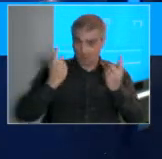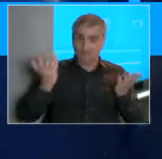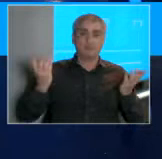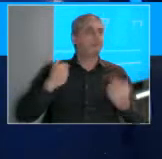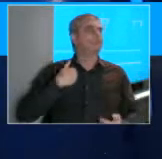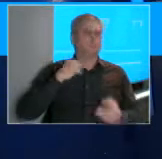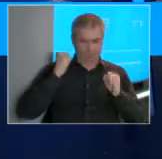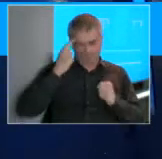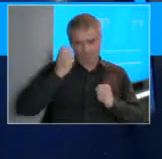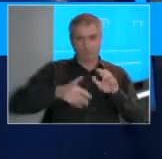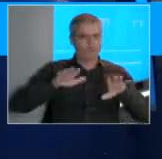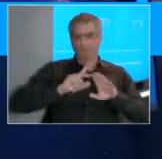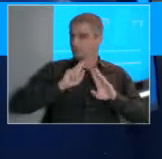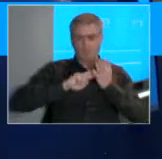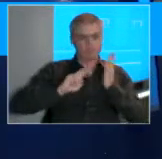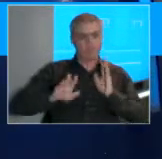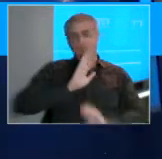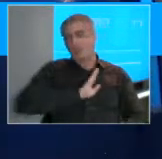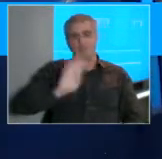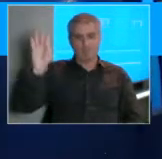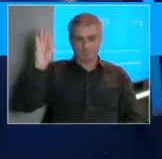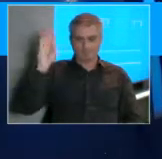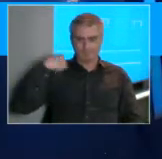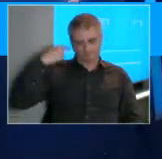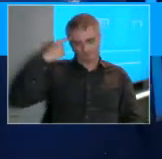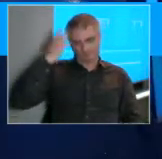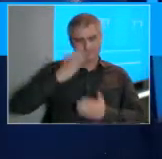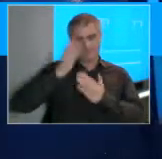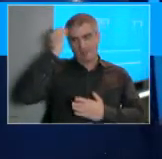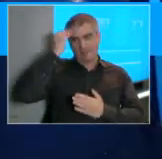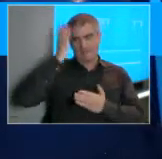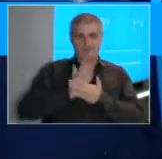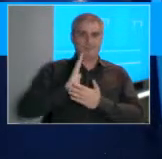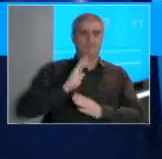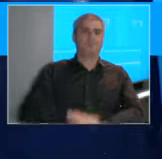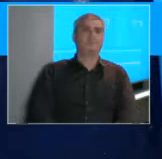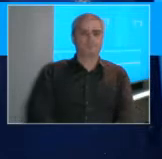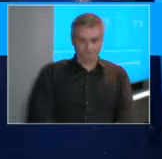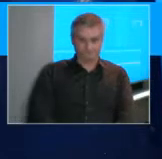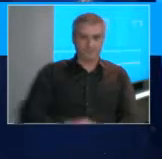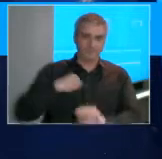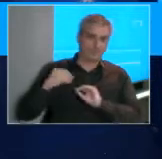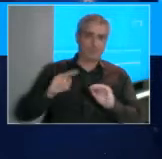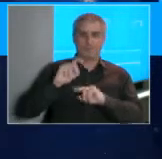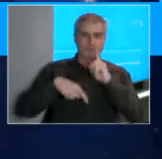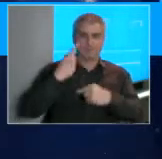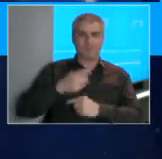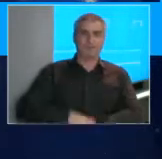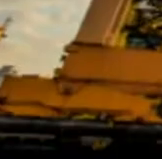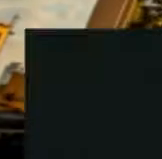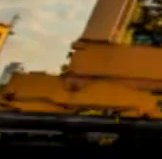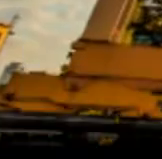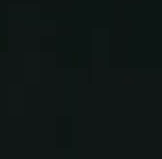אבל... אצלנו אנחנו יודעים שראשי ממשלה לא מתפטרים על כלום, את זה כבר למדנו פה. טוב, אנחנו, זה הנושא הבא.